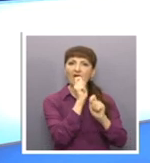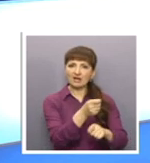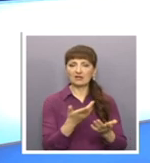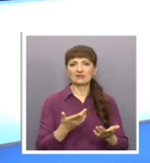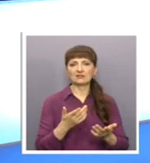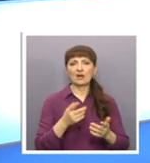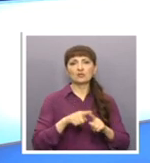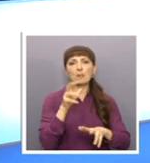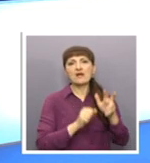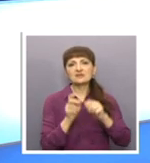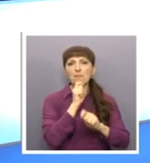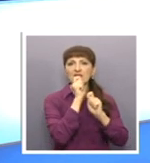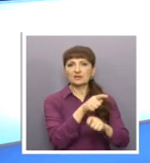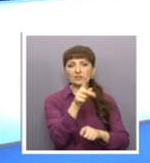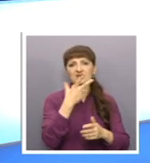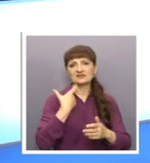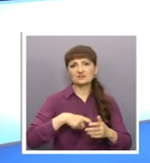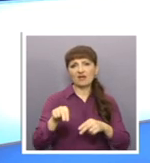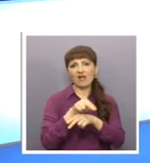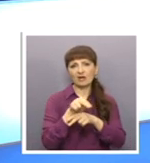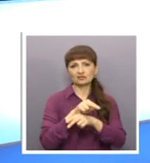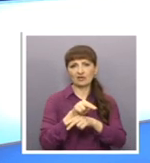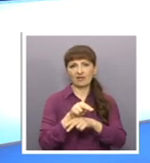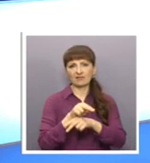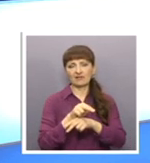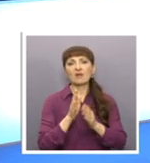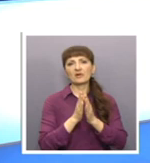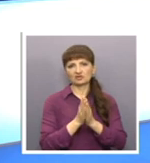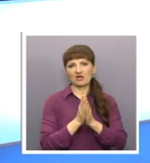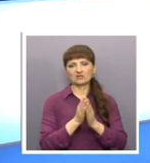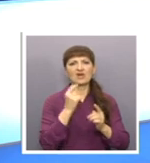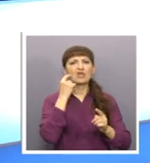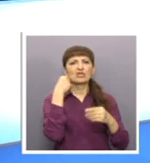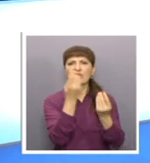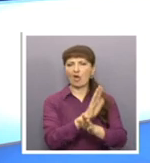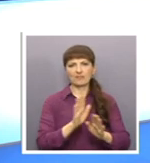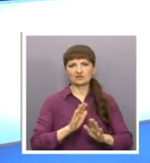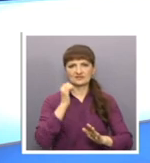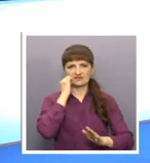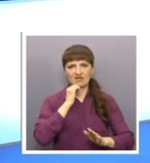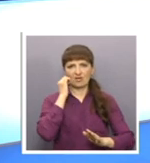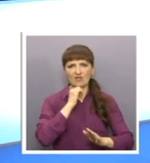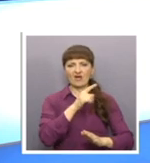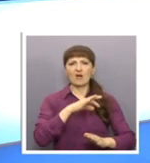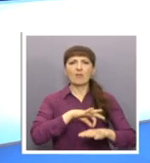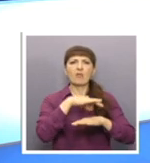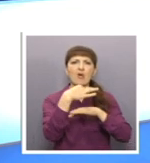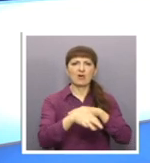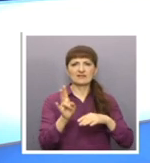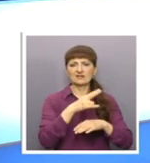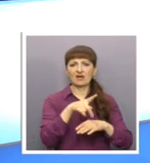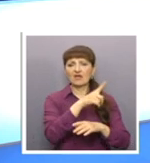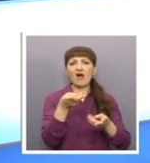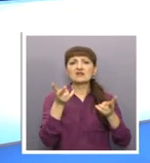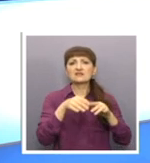лечения, чтобы ветераны могли залечить свои фронтовые раны. Пожалуйста, не обижайте стариков, не причиняйте им боль. Их и так